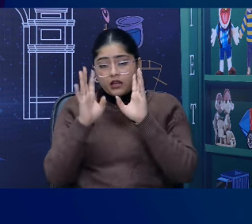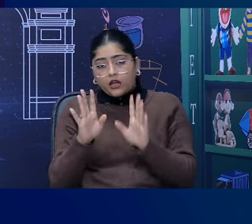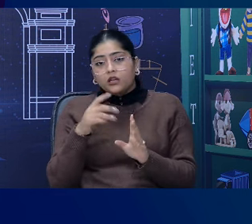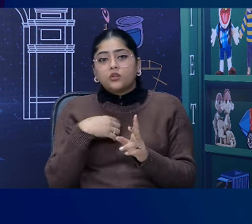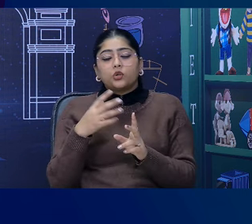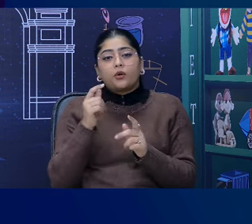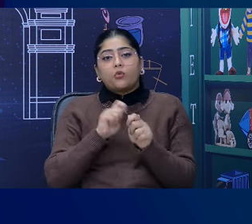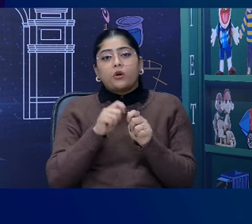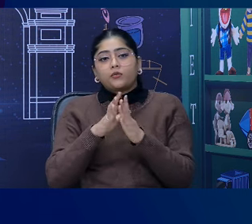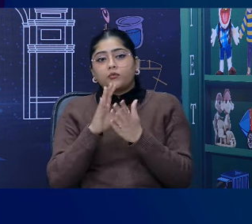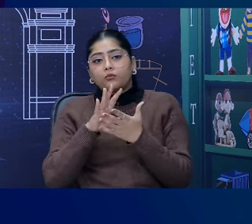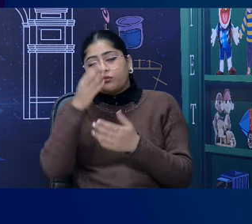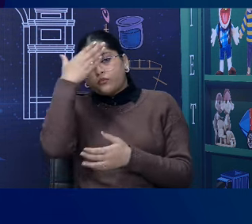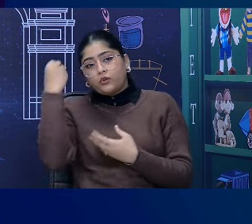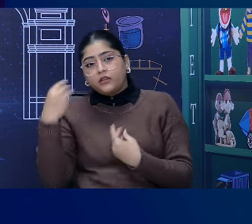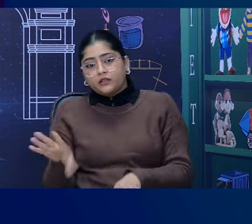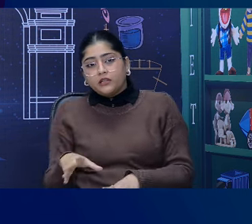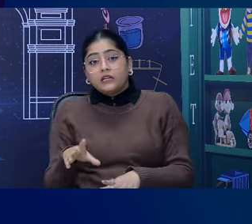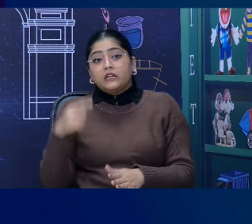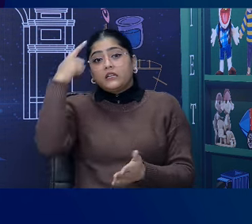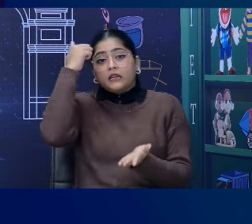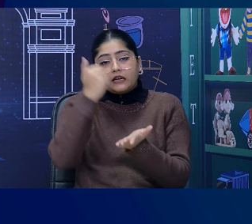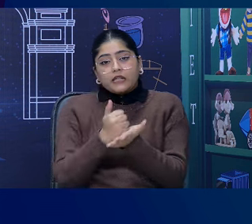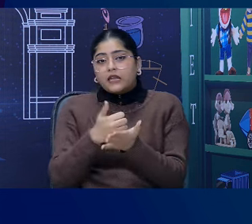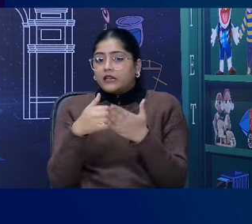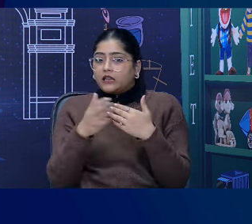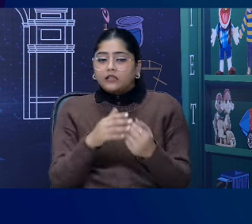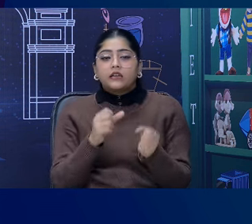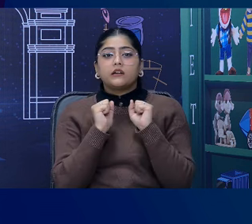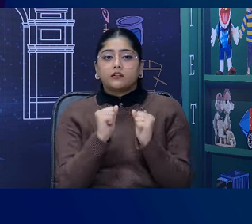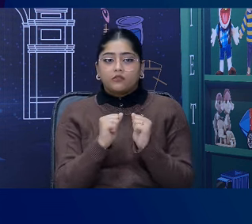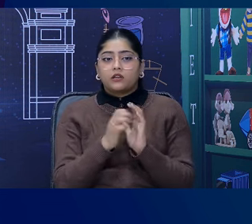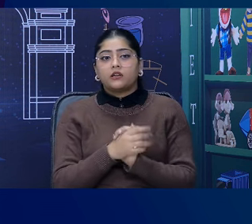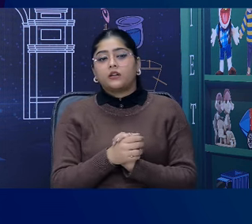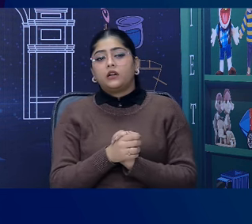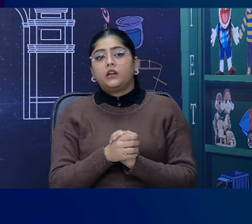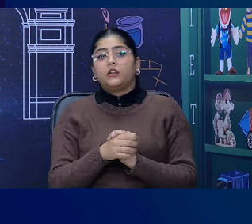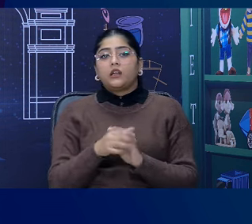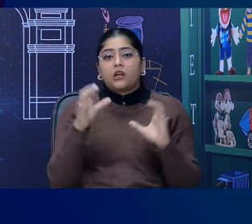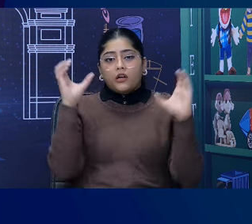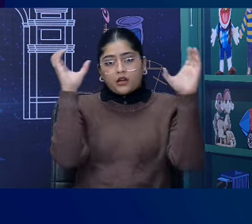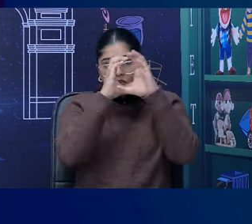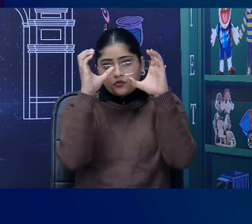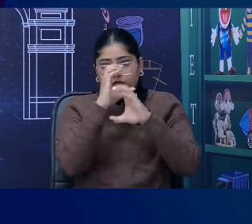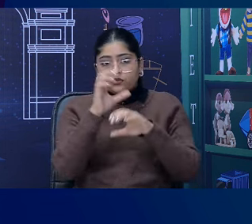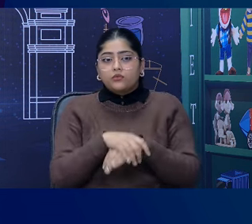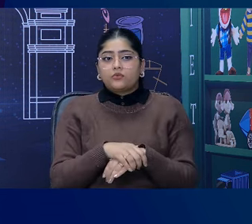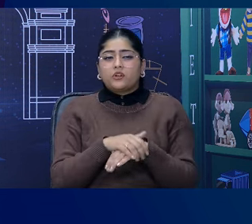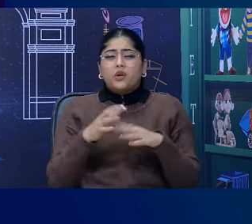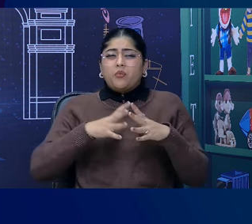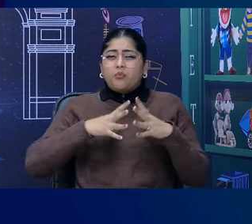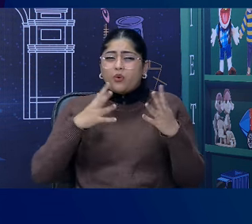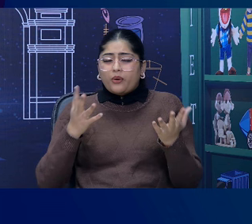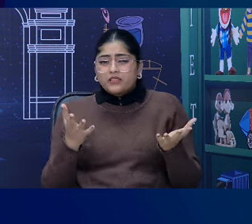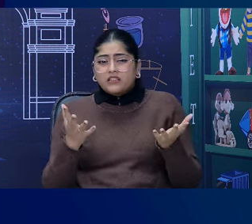ले पा रहे हैं कि अच्छा यह करना है या नहीं करना है ये सही है गलत है कंफ्यूजन बहुत सारा